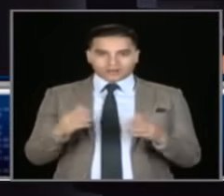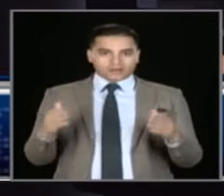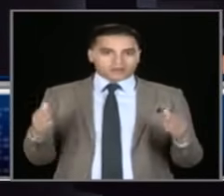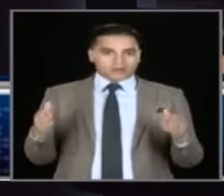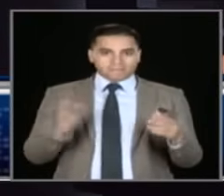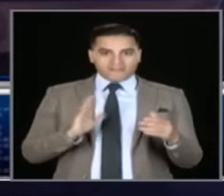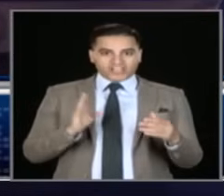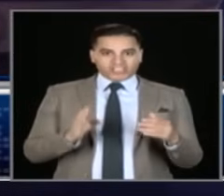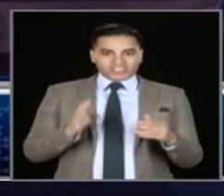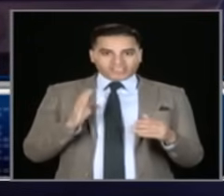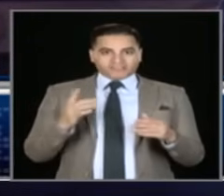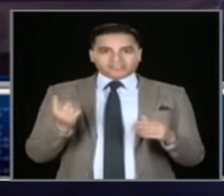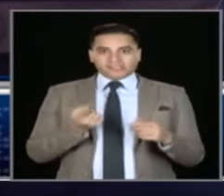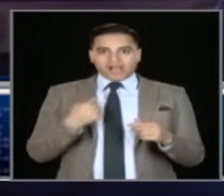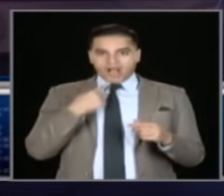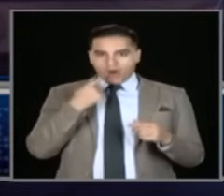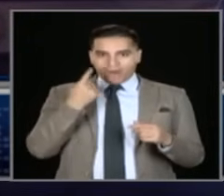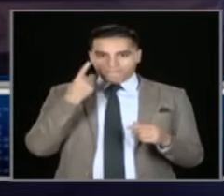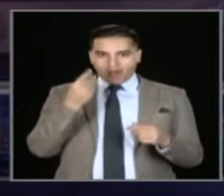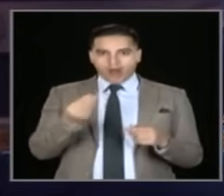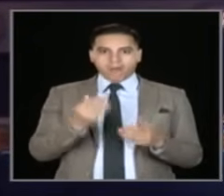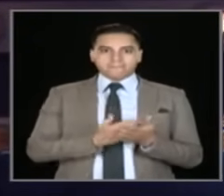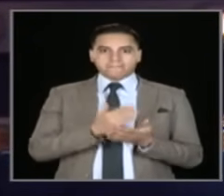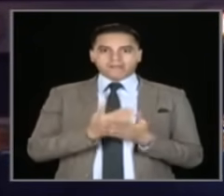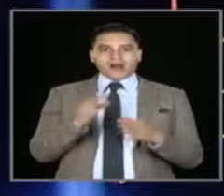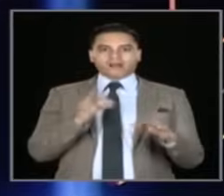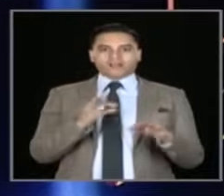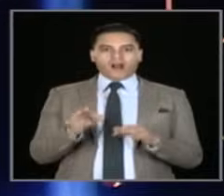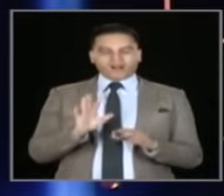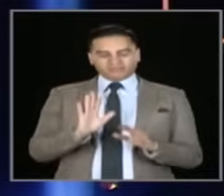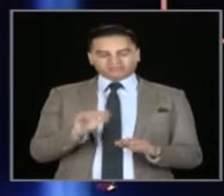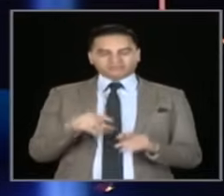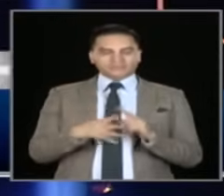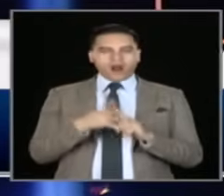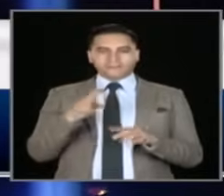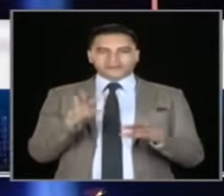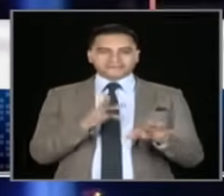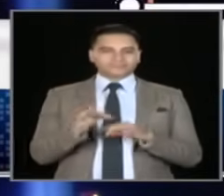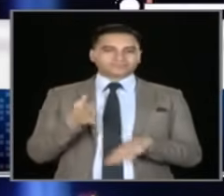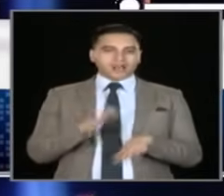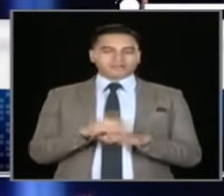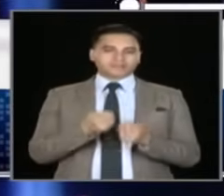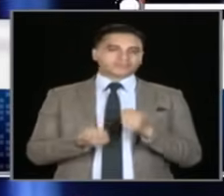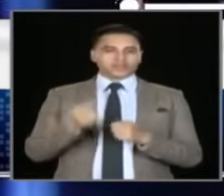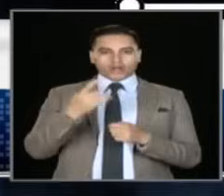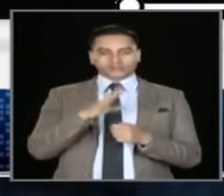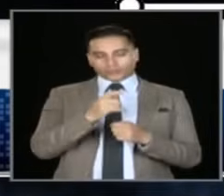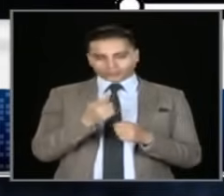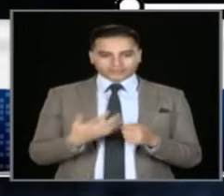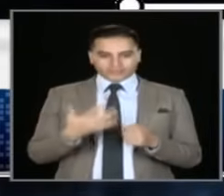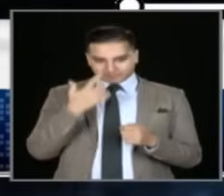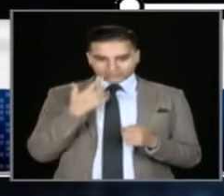ما فيش إجابة. هقول لكم معلومة بعد الاختيارات. 4 اختيارات زائد 10 أو ناقص